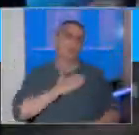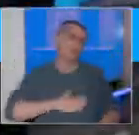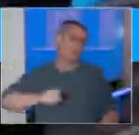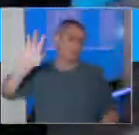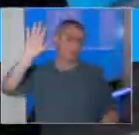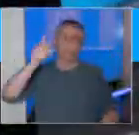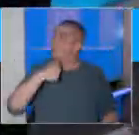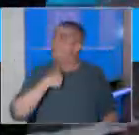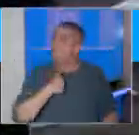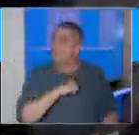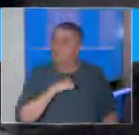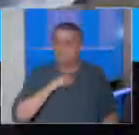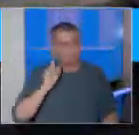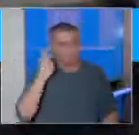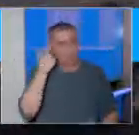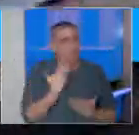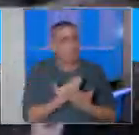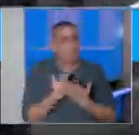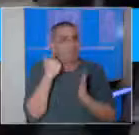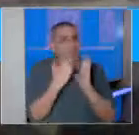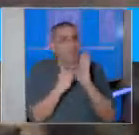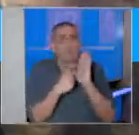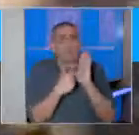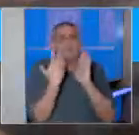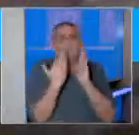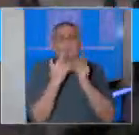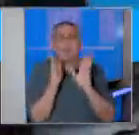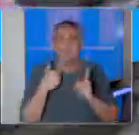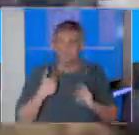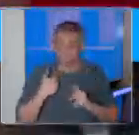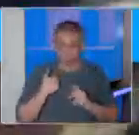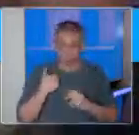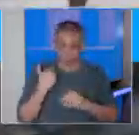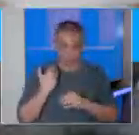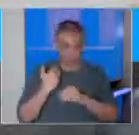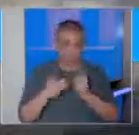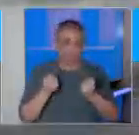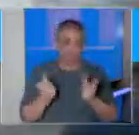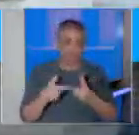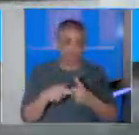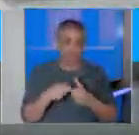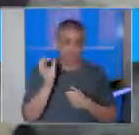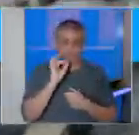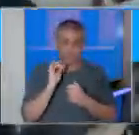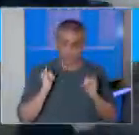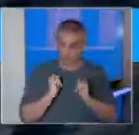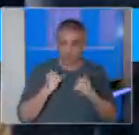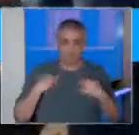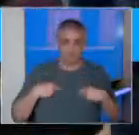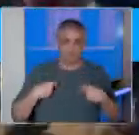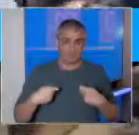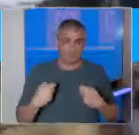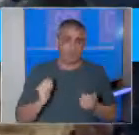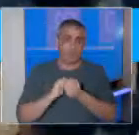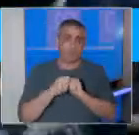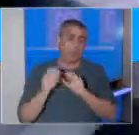רוצים. אנחנו כעצמאים צריכים ודאות, אני צריך תאריך פתיחה, אם אני הולך לגזור בסוף הסגר הזה, עדיין חורף, פוטר,